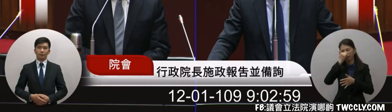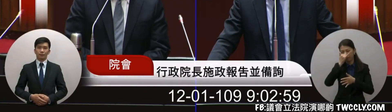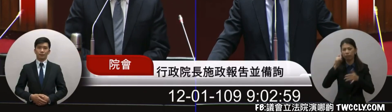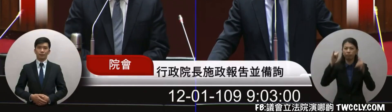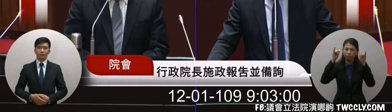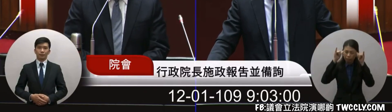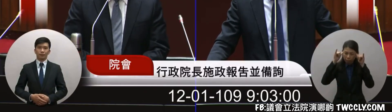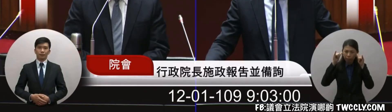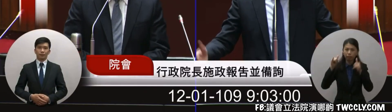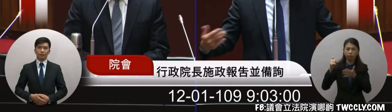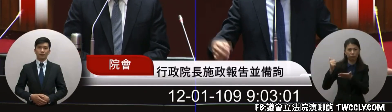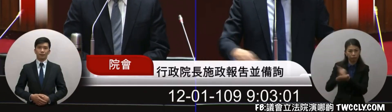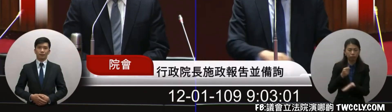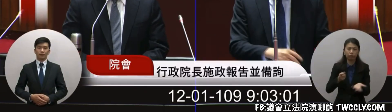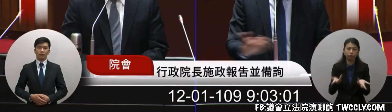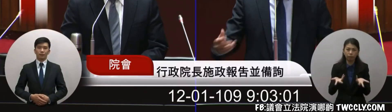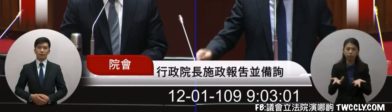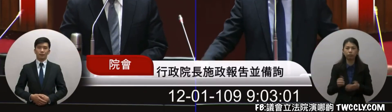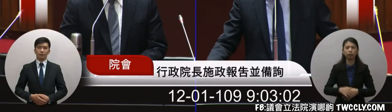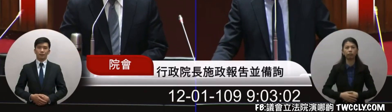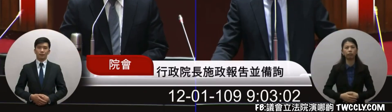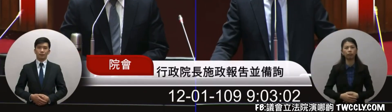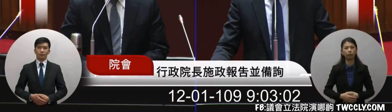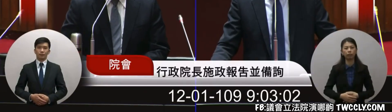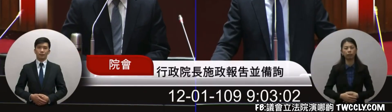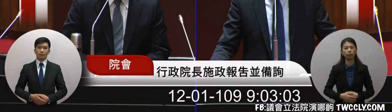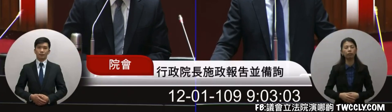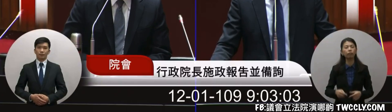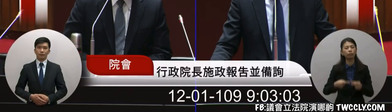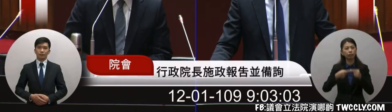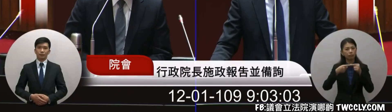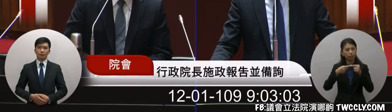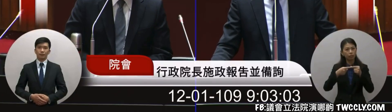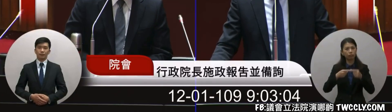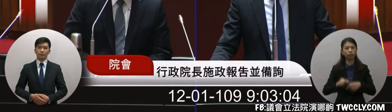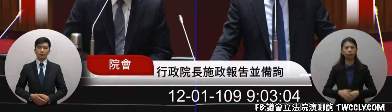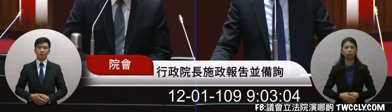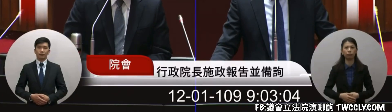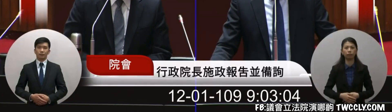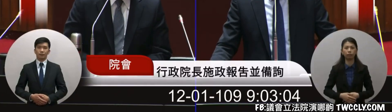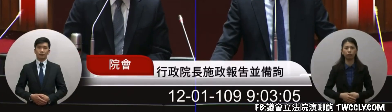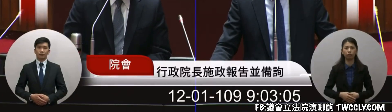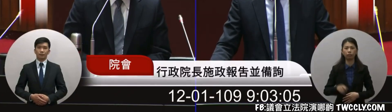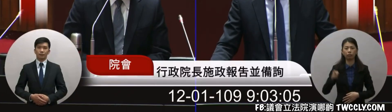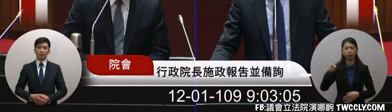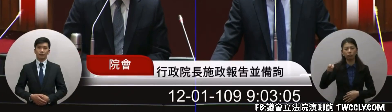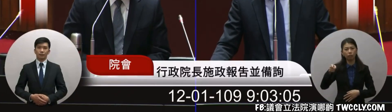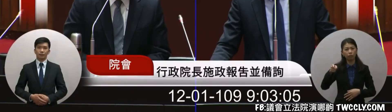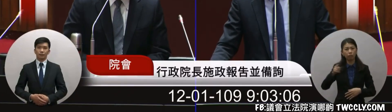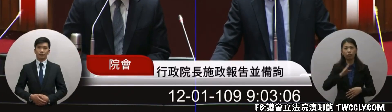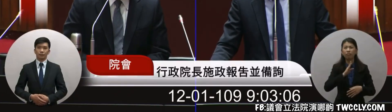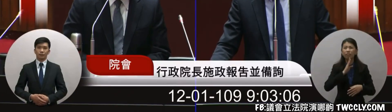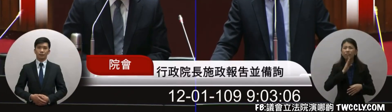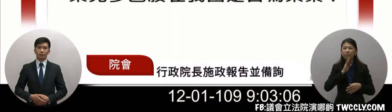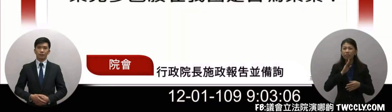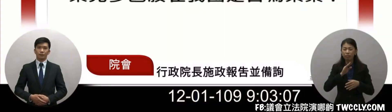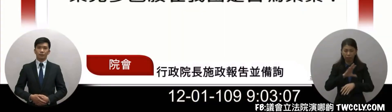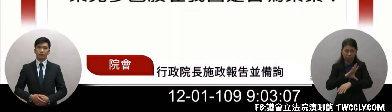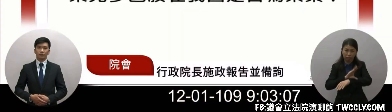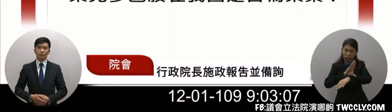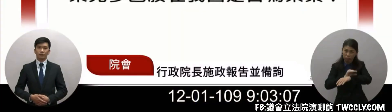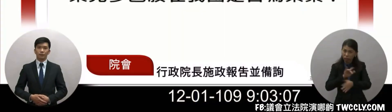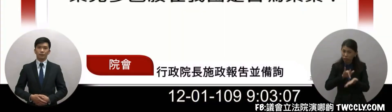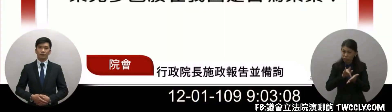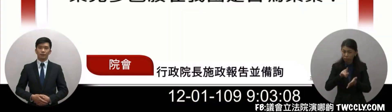上的这些问题哈。第一个哈，很简单的问题就是说，这个到底这个莱克多巴胺是不是算是国内的禁